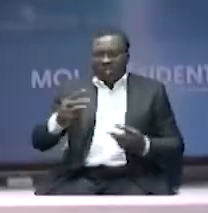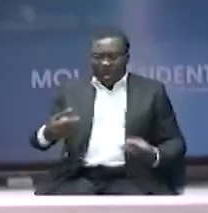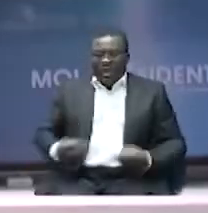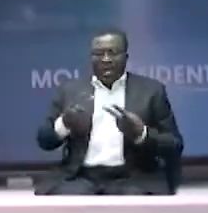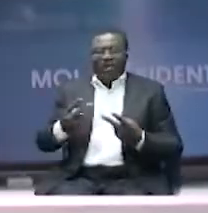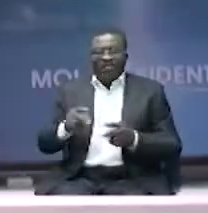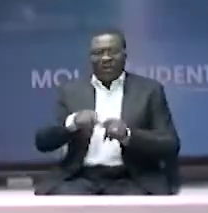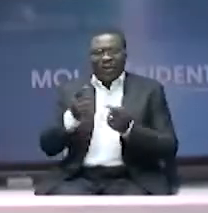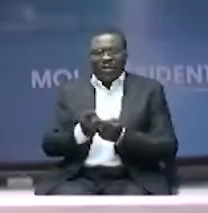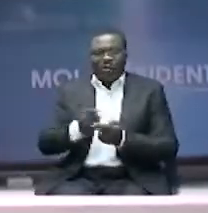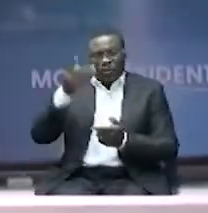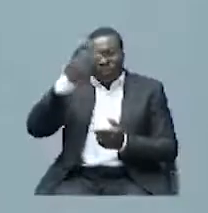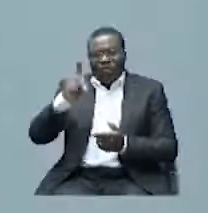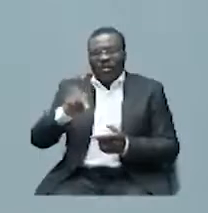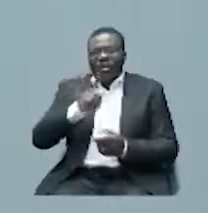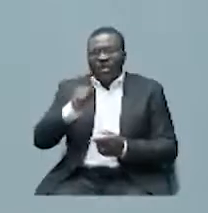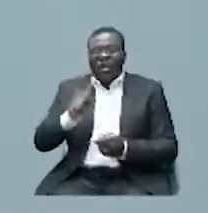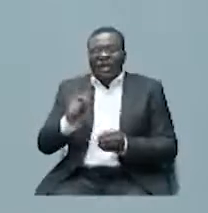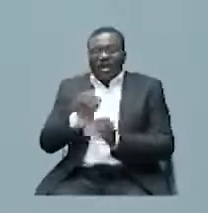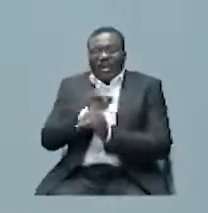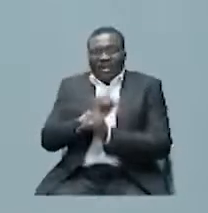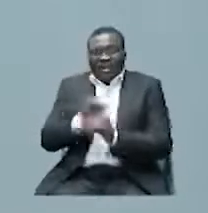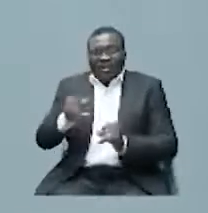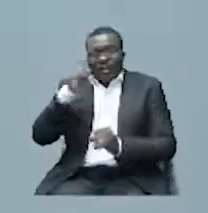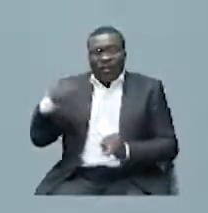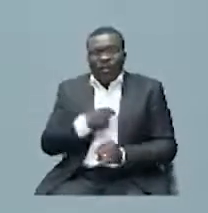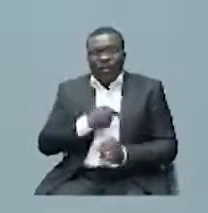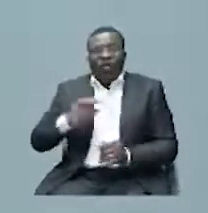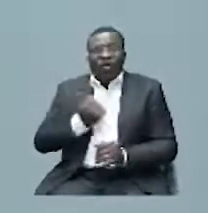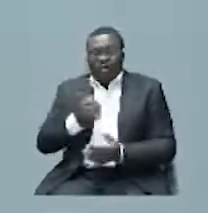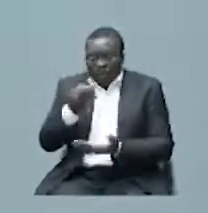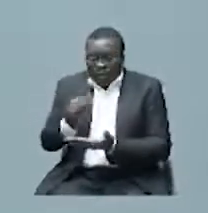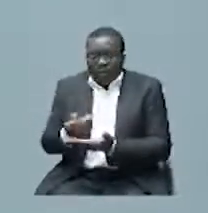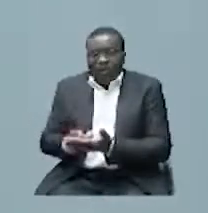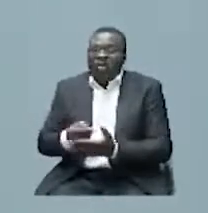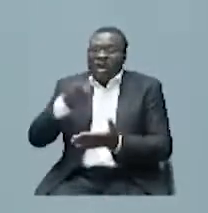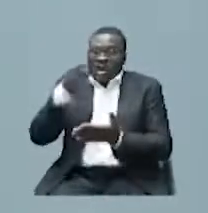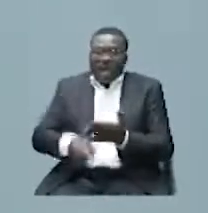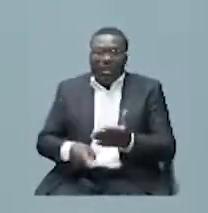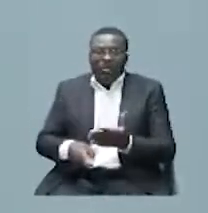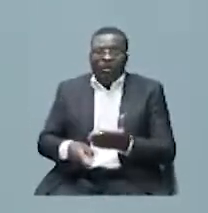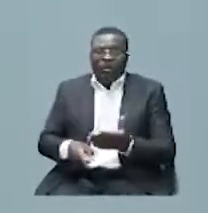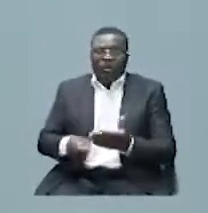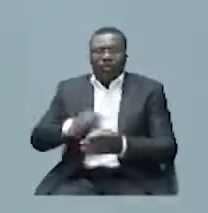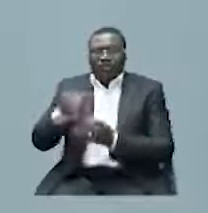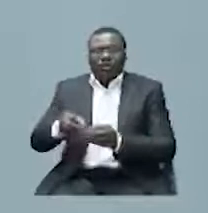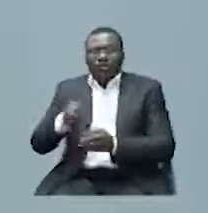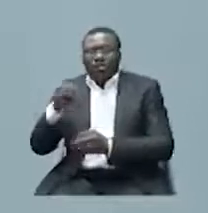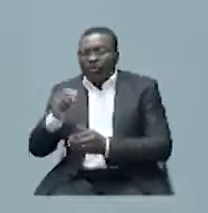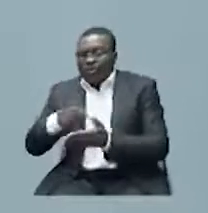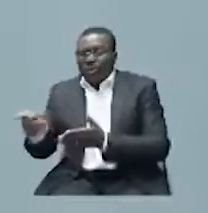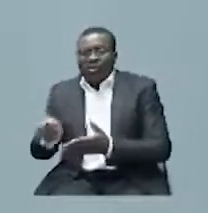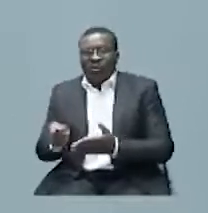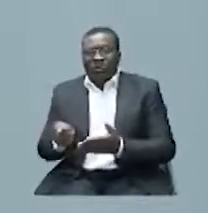des partis politiques est indispensable pour notre survie, pour la démocratie et pour la liberté. Nos ressources propres, c'est-à-dire nos impôts, nos taxes, les taxes que nous payons, qui sont nos ressources